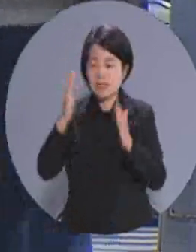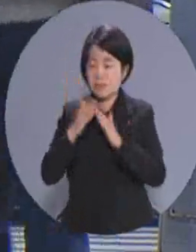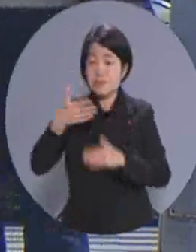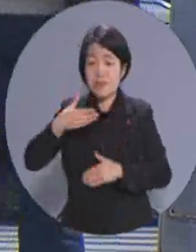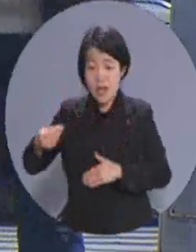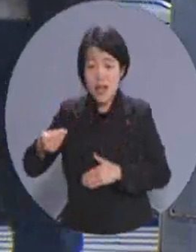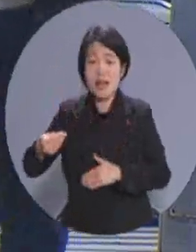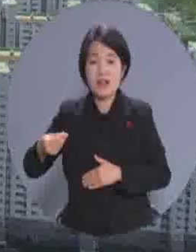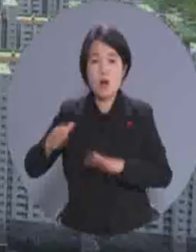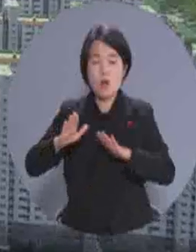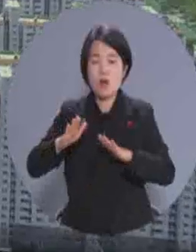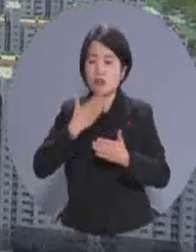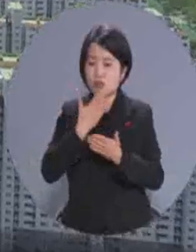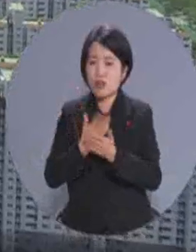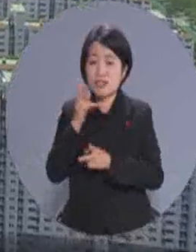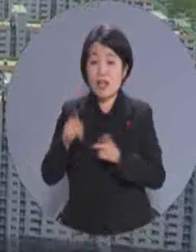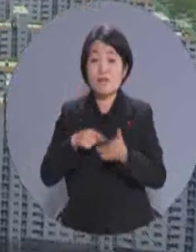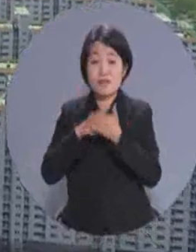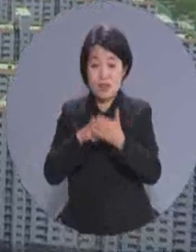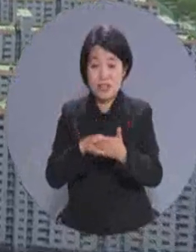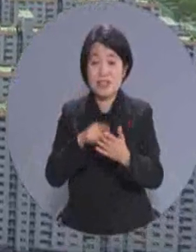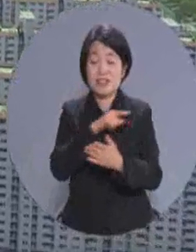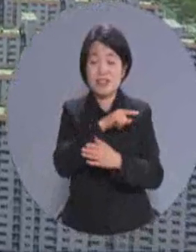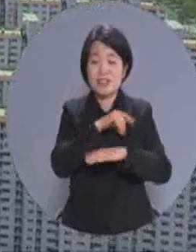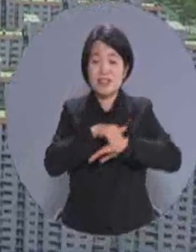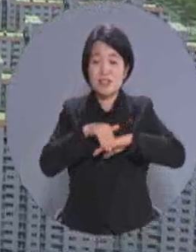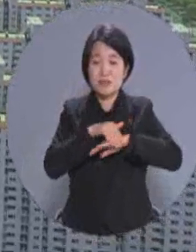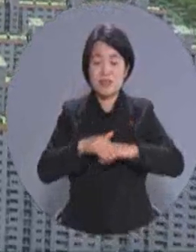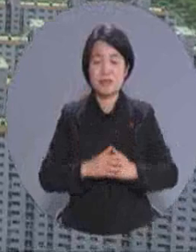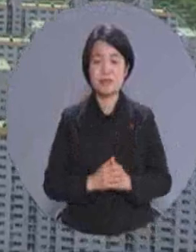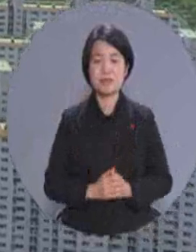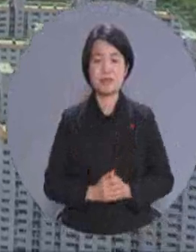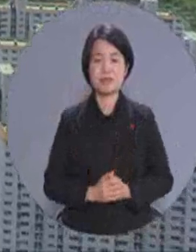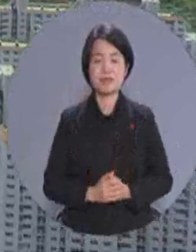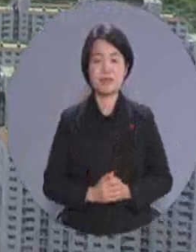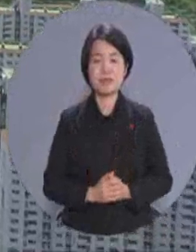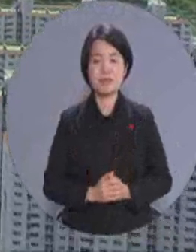임대주택 등을 올해 주요 사업으로 내세웠습니다. MBC 뉴스 김남희입니다.